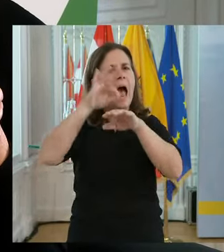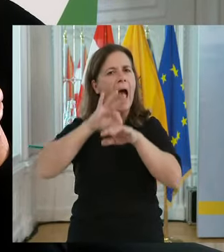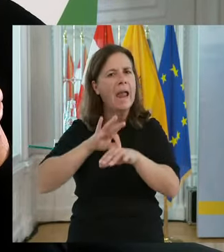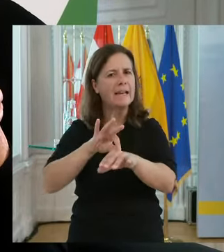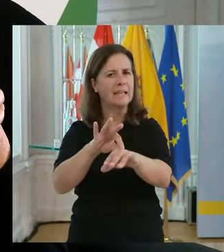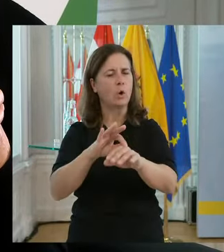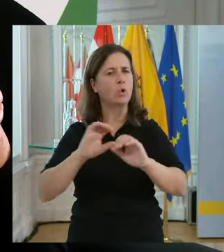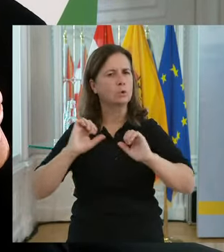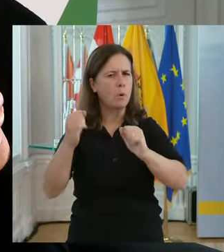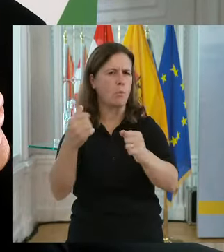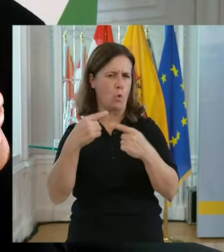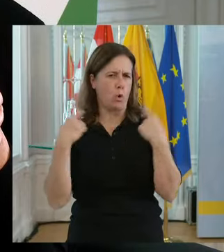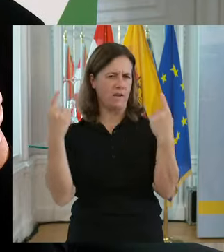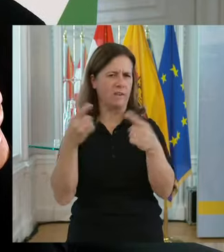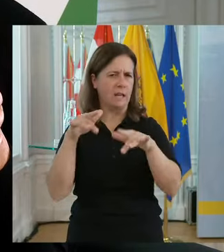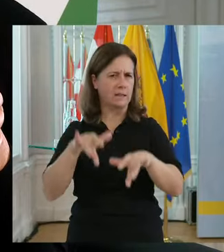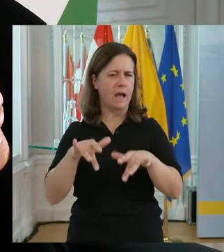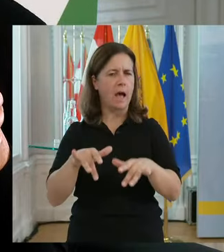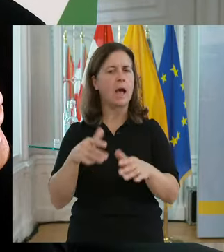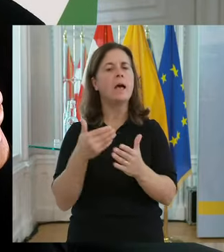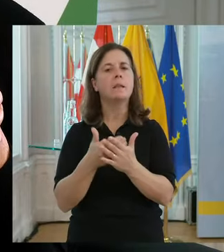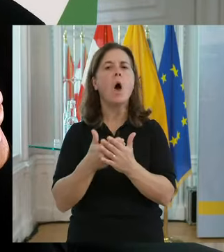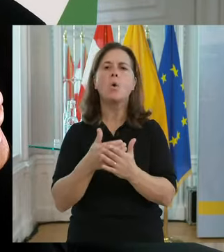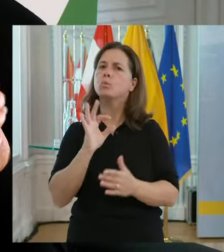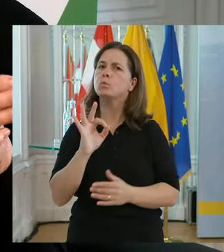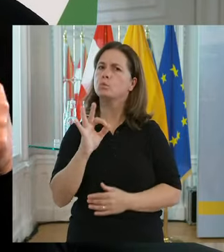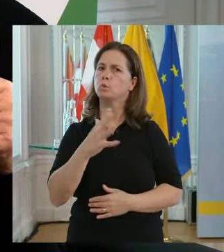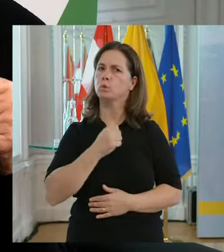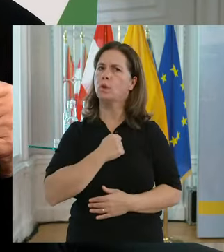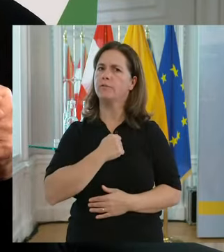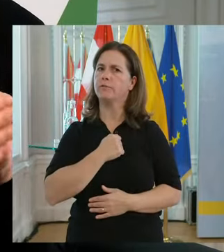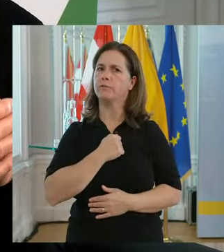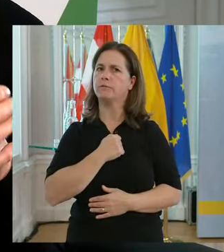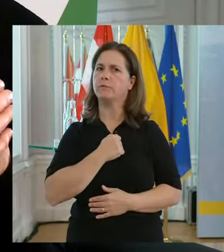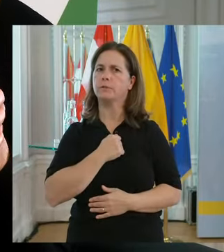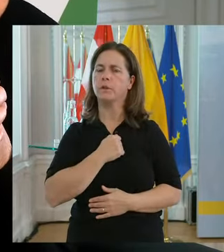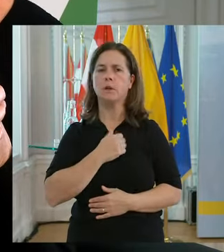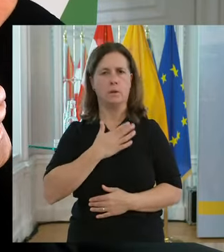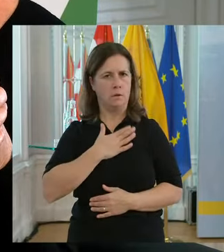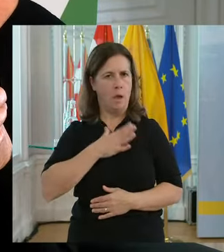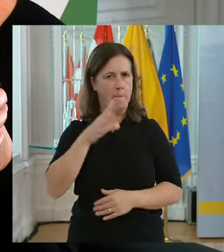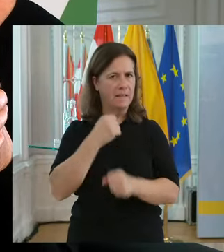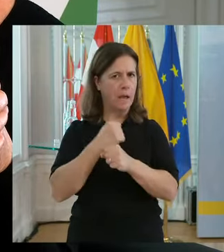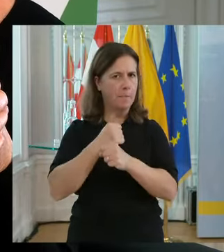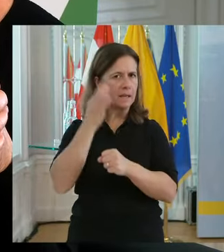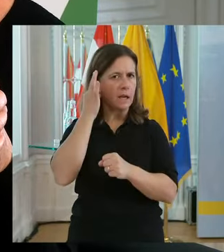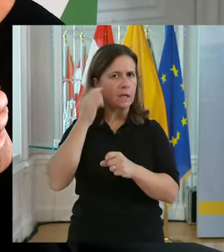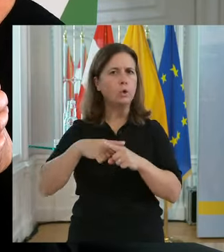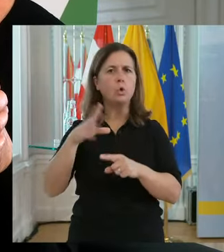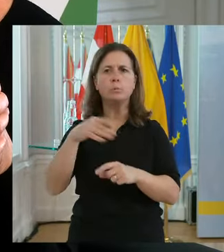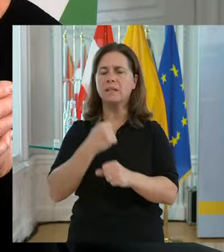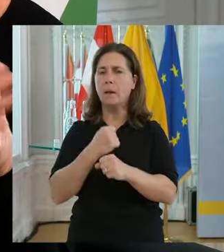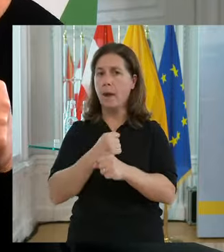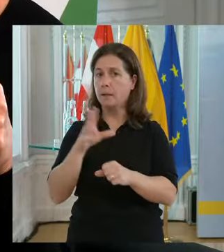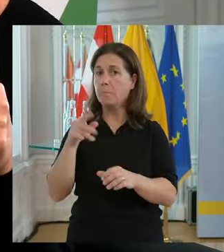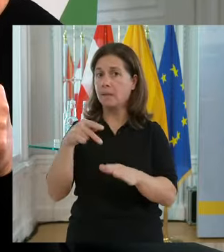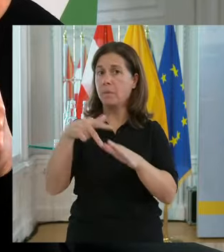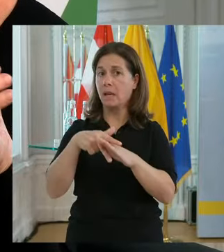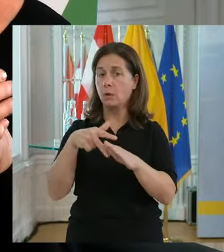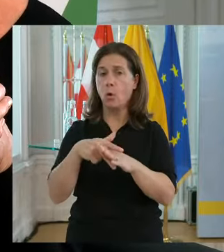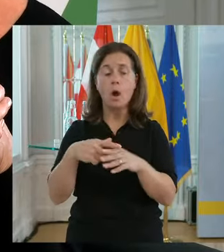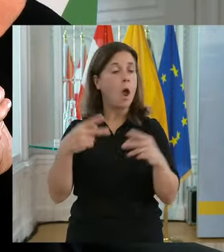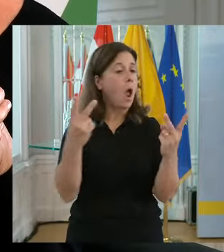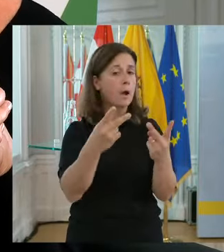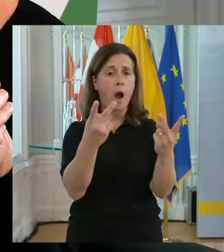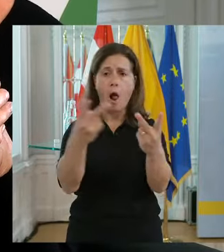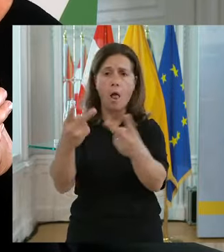Wiedereingliederungsbemühungen, die wir eben haben. Und insofern gelingt es uns, unsere Mitarbeiterinnen und Mitarbeiter auch mit Behinderung wo auch immer